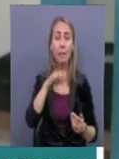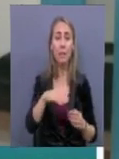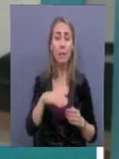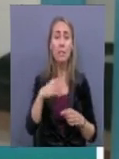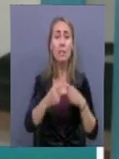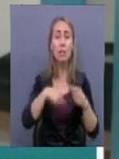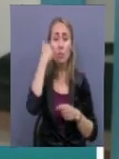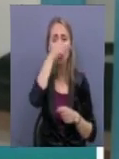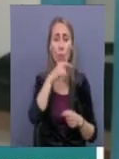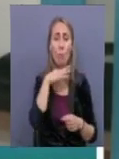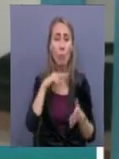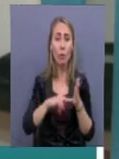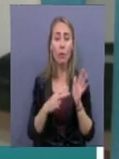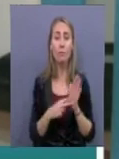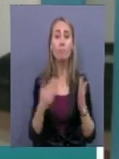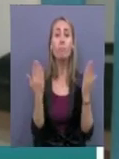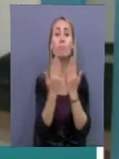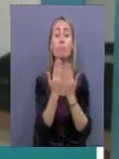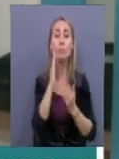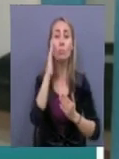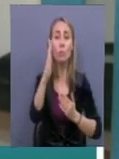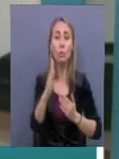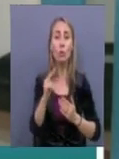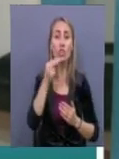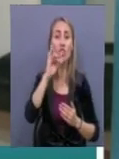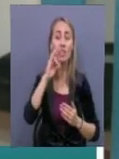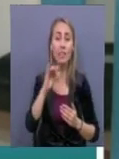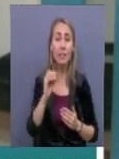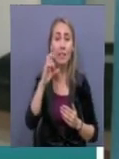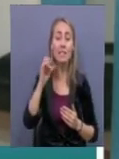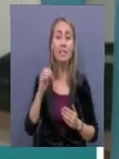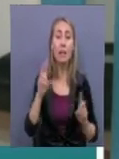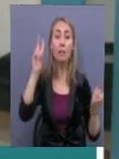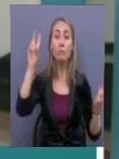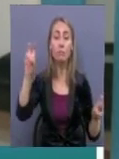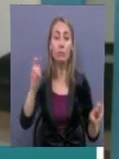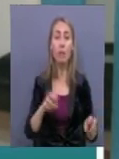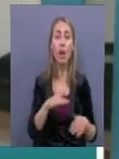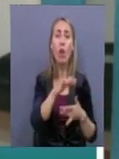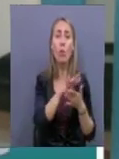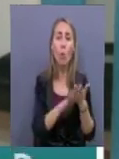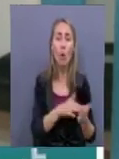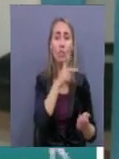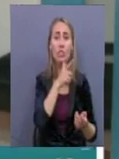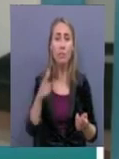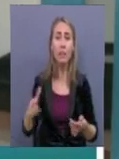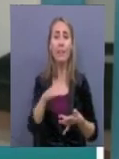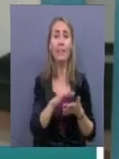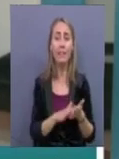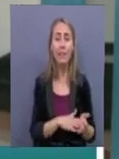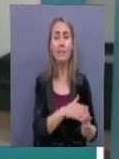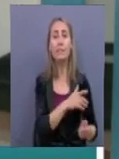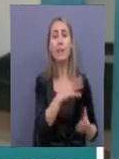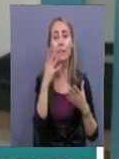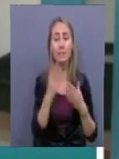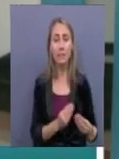Осы шығармасы қазақ тіліне Шерхан Мұртаза ағамыз аударған, ал инсценировкасын, пьесасын қазақтың ұлы режиссері Әзірбайжан Мәмбетов